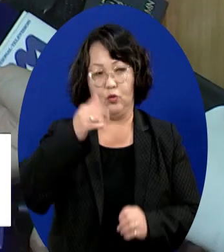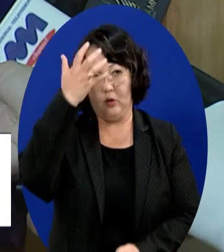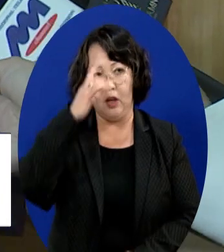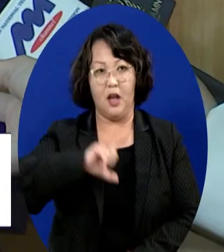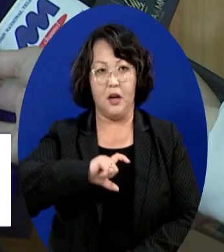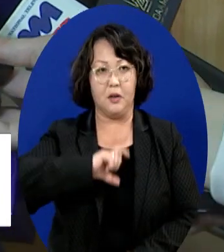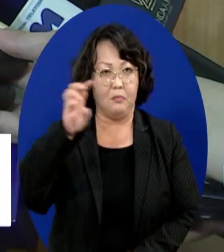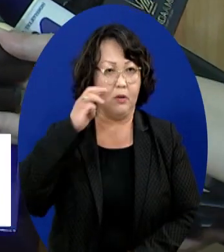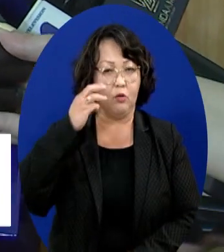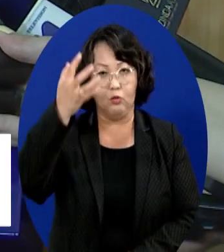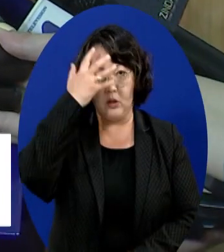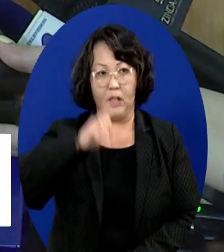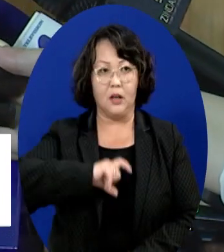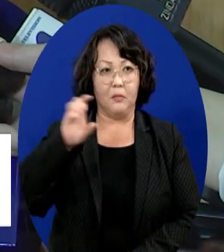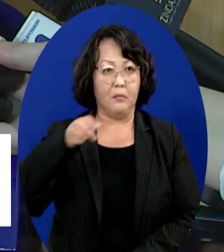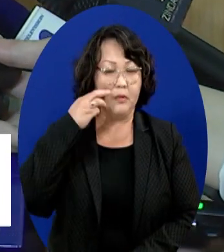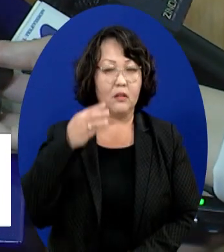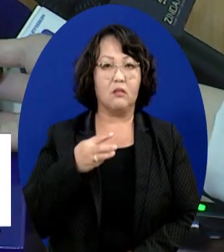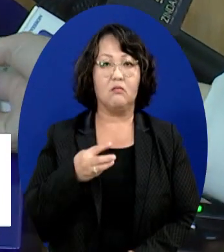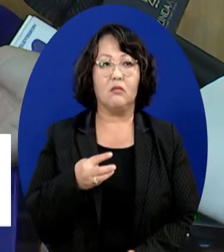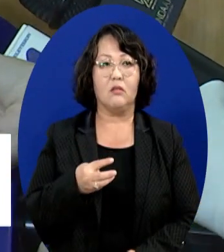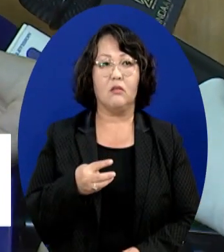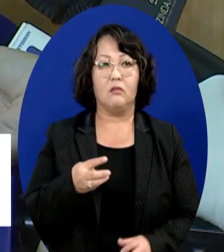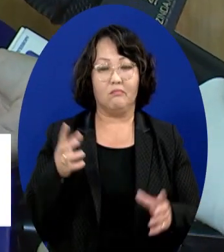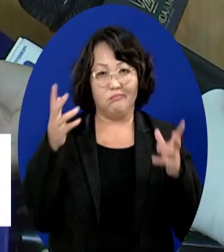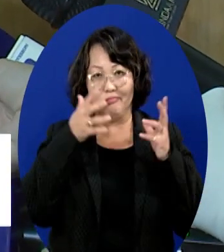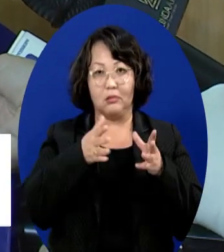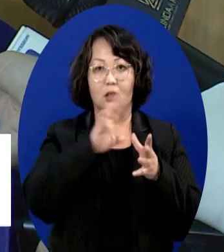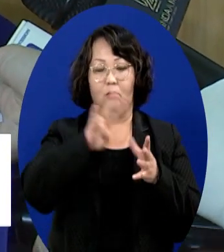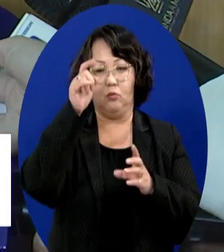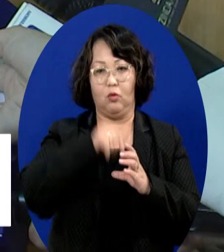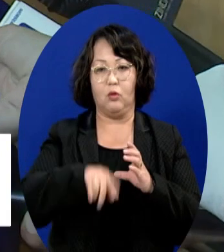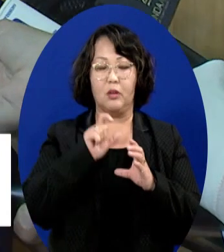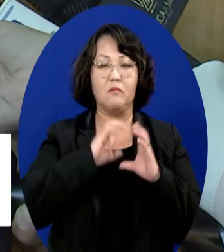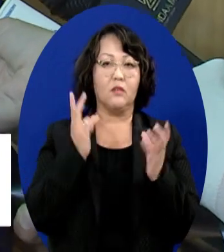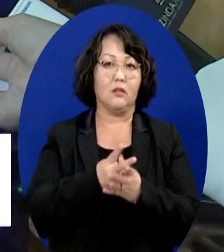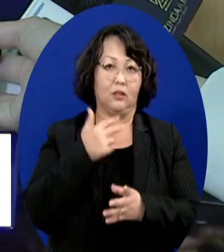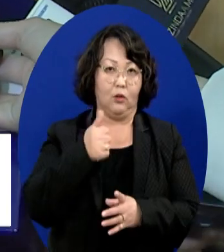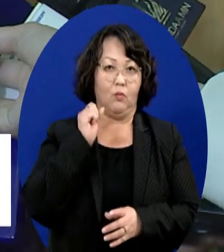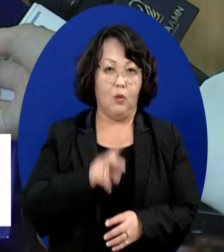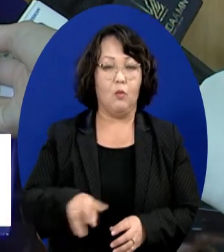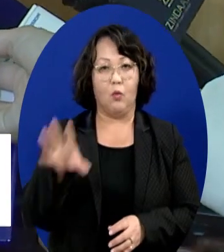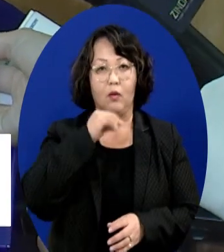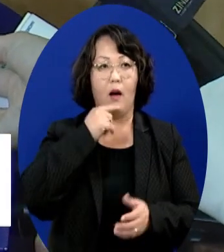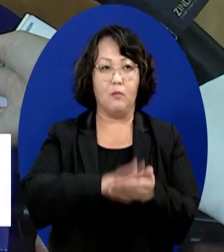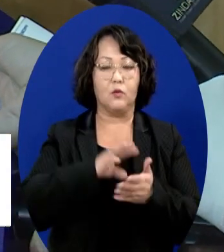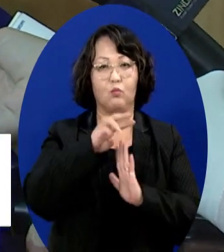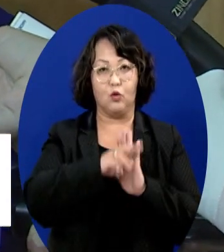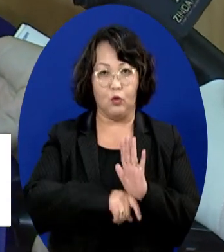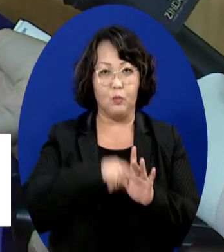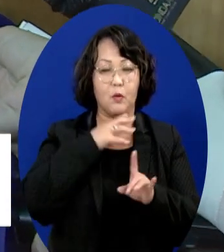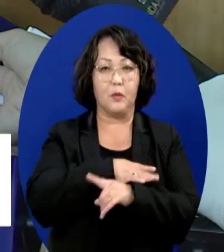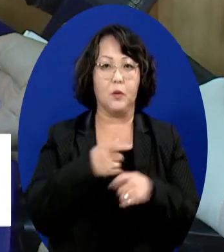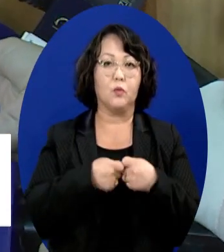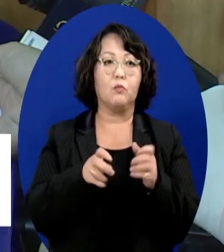итгэл хүлээлгэсэн энэ их өндөр итгэлийг өндөр хариуцлагатайгаар үүрхийн төлөө улс төрийн эрх мэдэл, төр захиргааны эрх мэдэл нэг гар төвлөрж